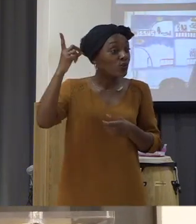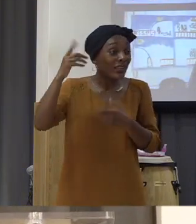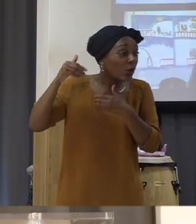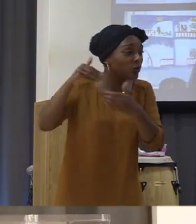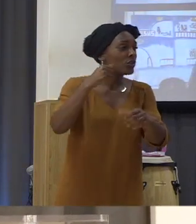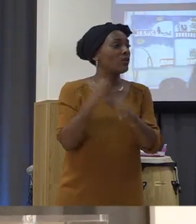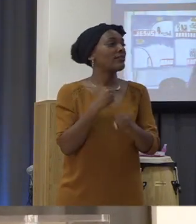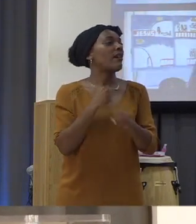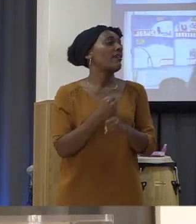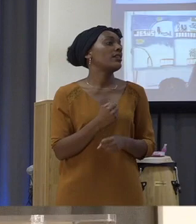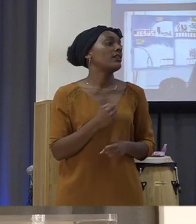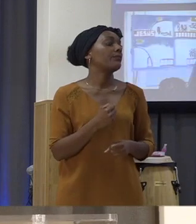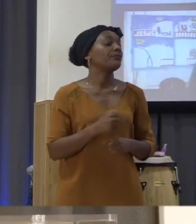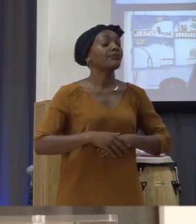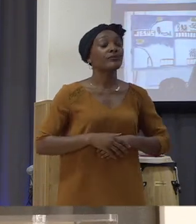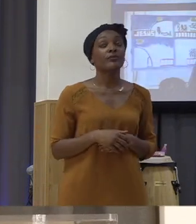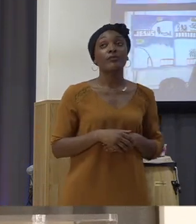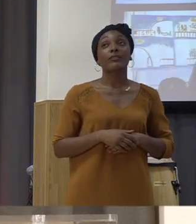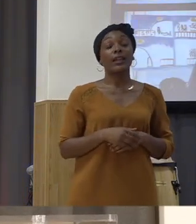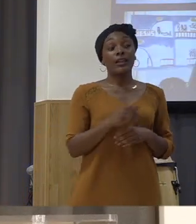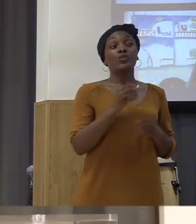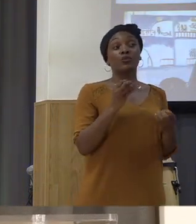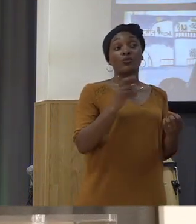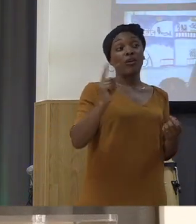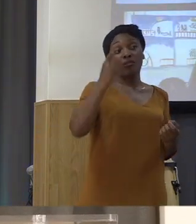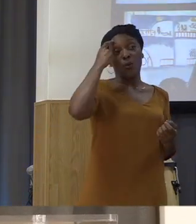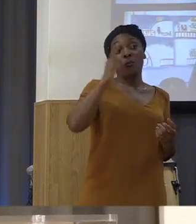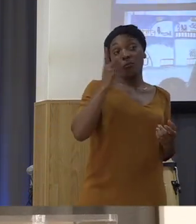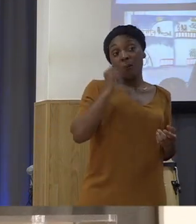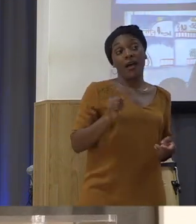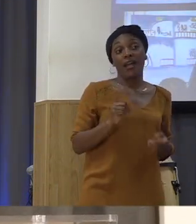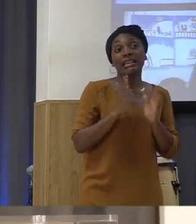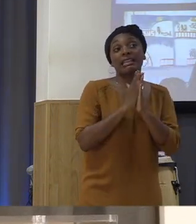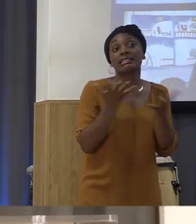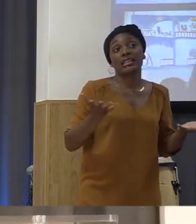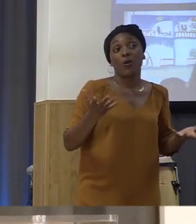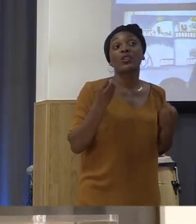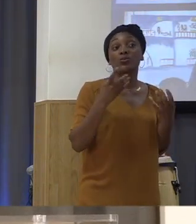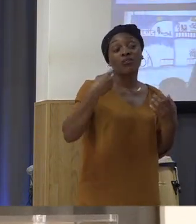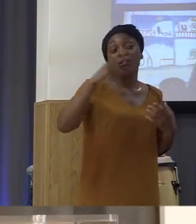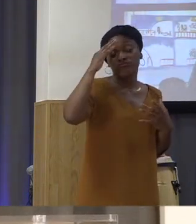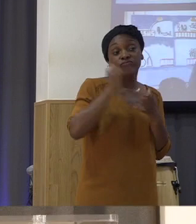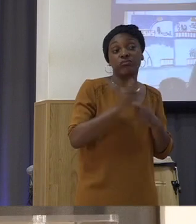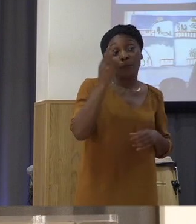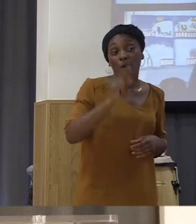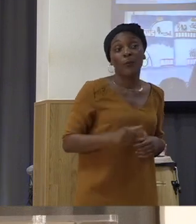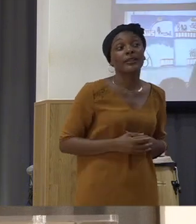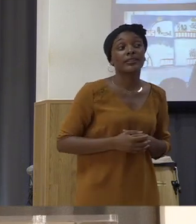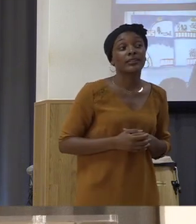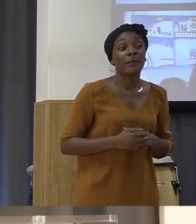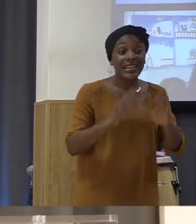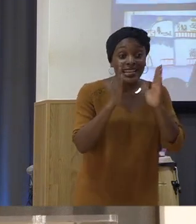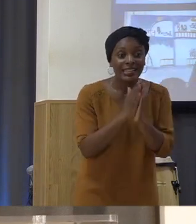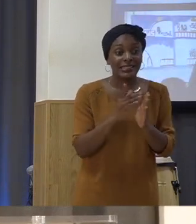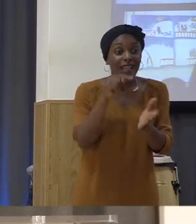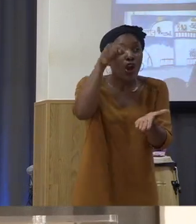travailler au travers de cela. Je crois qu'au travers, on ne réalise pas ce que c'est l'Église. Mais l'Église, c'est un merveilleux lieu de